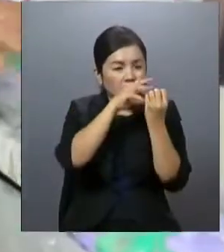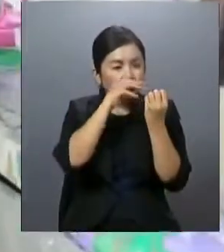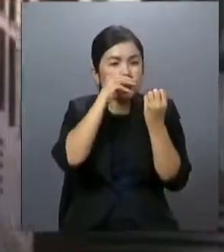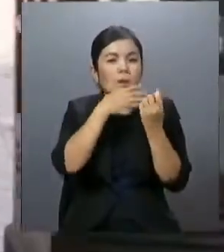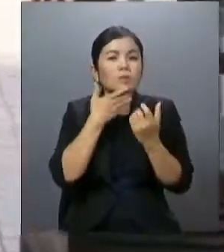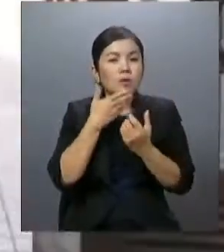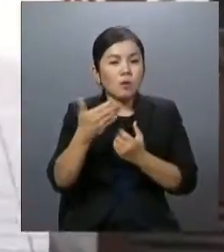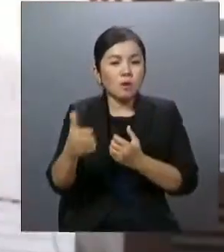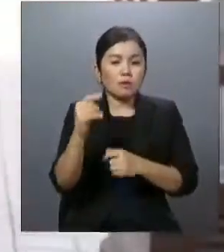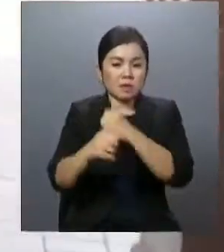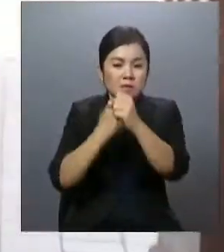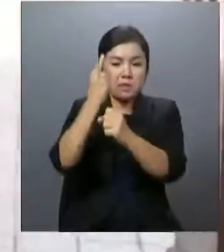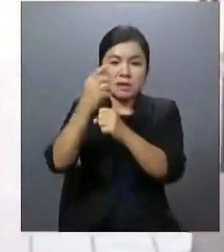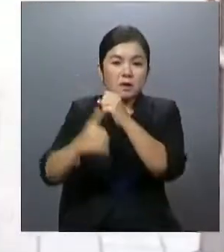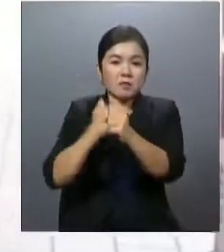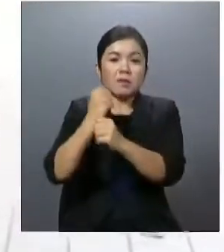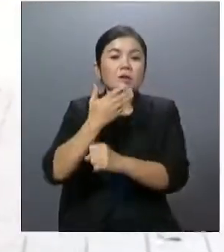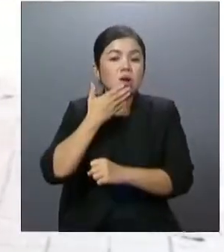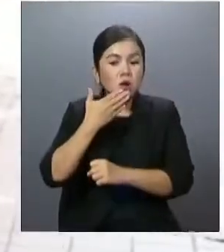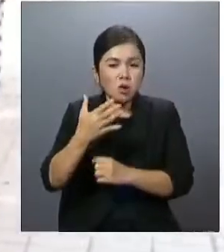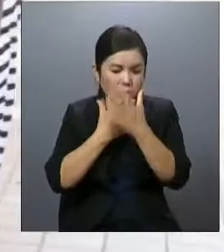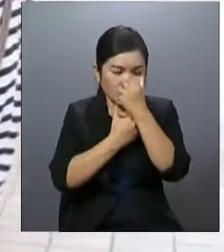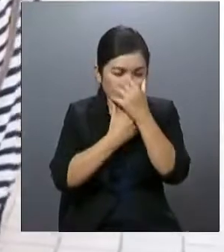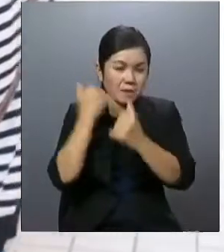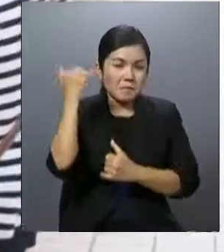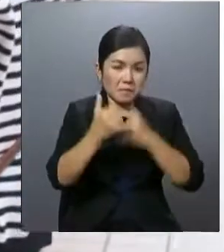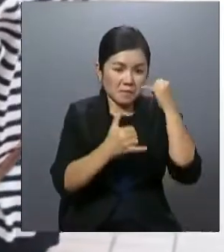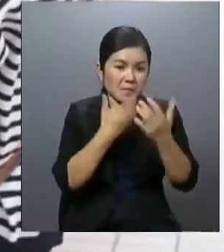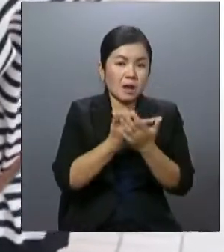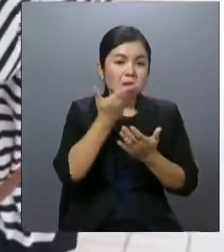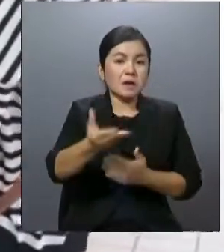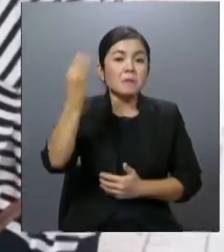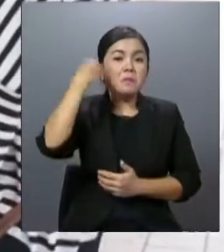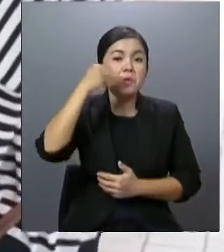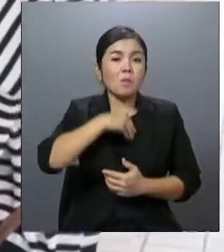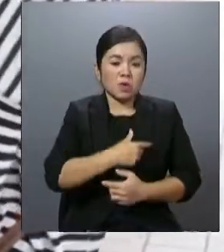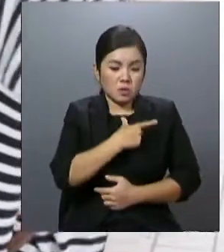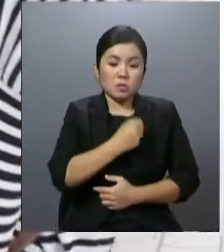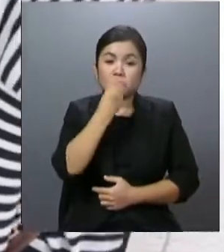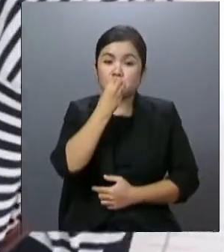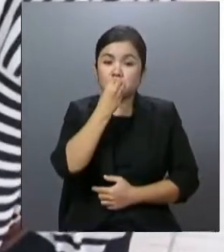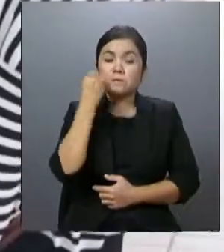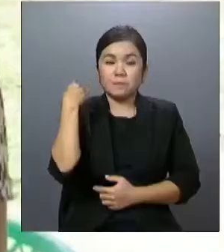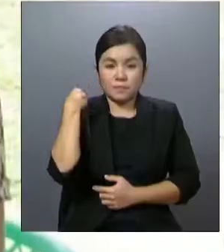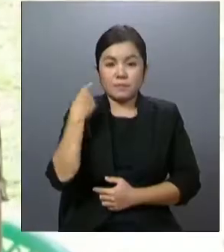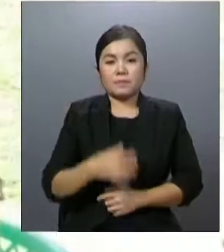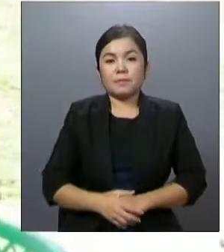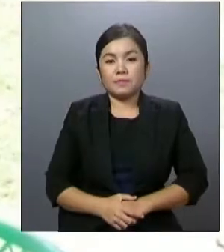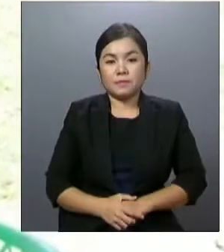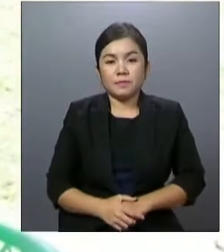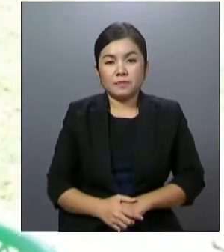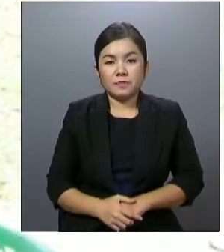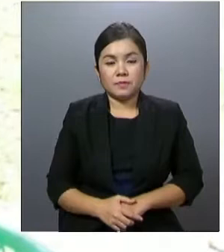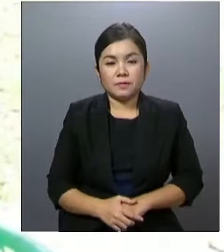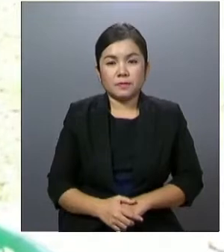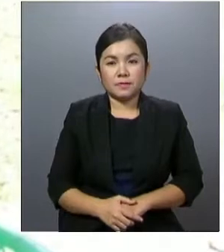ลูกค้าติดเคยมาซื้อกับกลับมาซื้ออีกครั้งเป็นที่ถูกใจของลูกค้า เหมือนกันนะพี่ใช่ไหมที่ไหนม